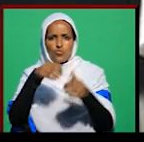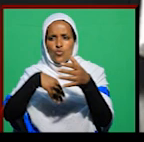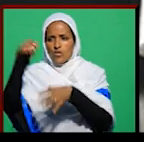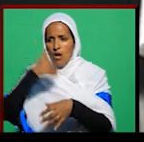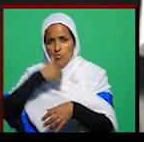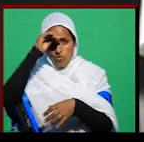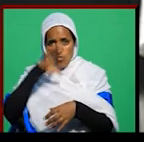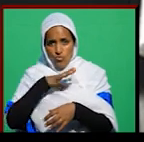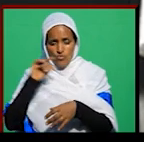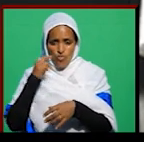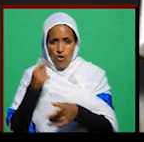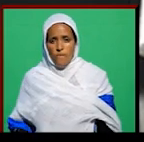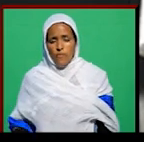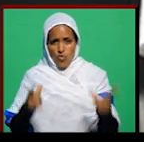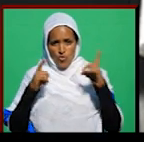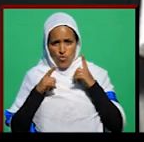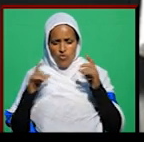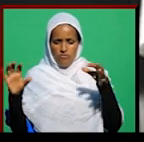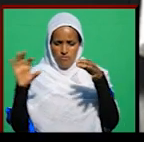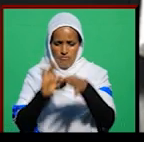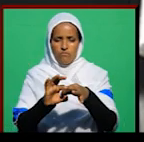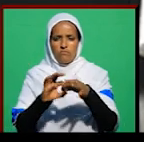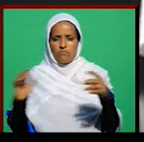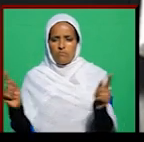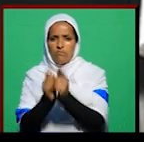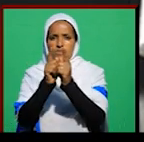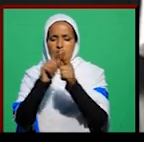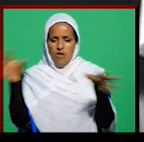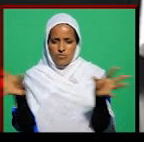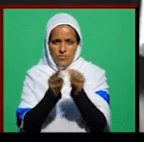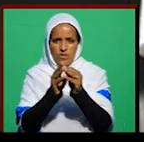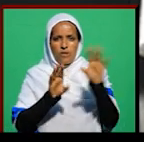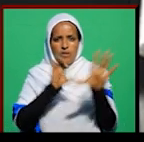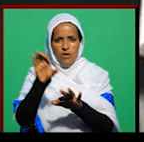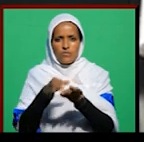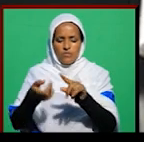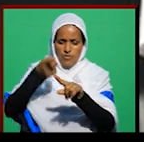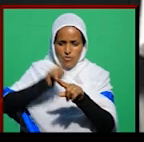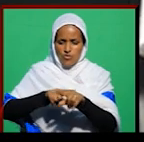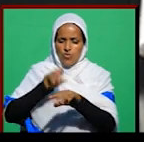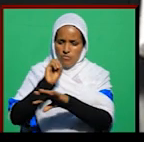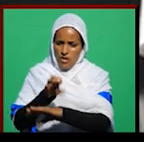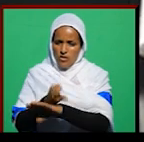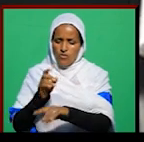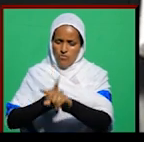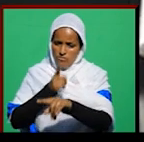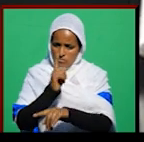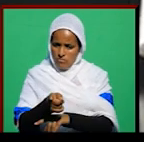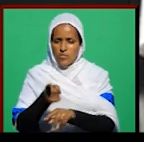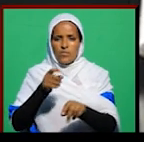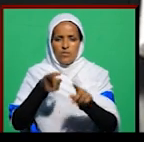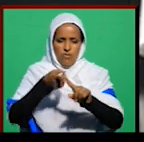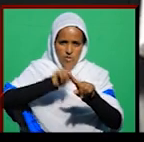ሌላ ሃይማኖቱ ወጣ ያሉ ሰዎች ቢኖሩ በአንድነት ተገናኝተው አንድ ጉባኤ አድርገው የሚመልሰውን መክረው